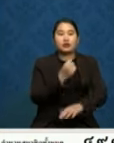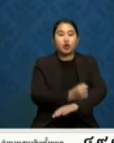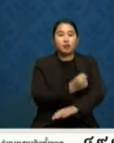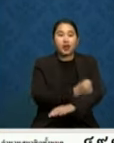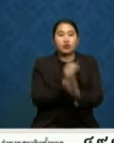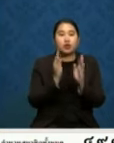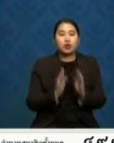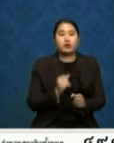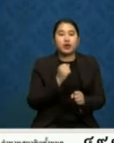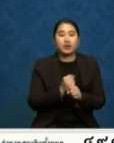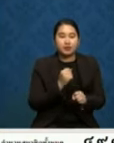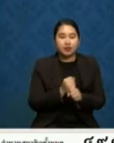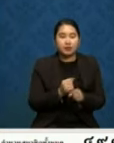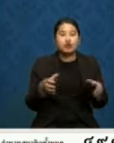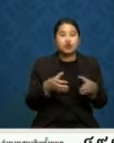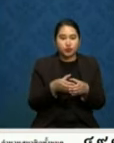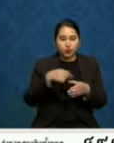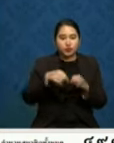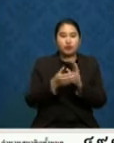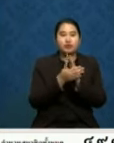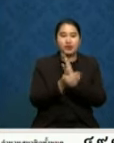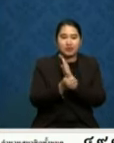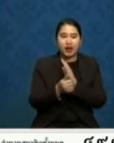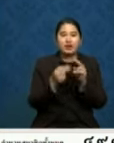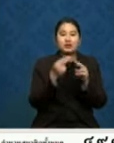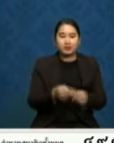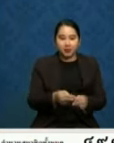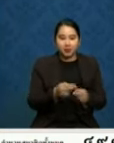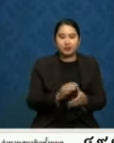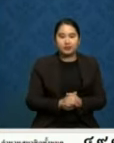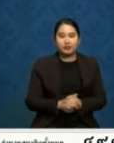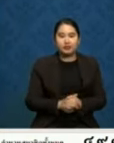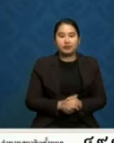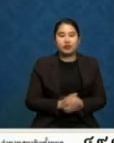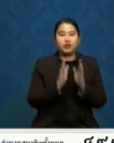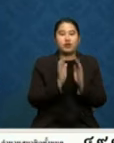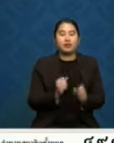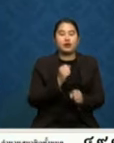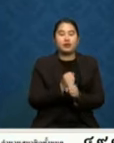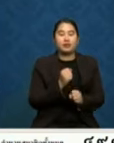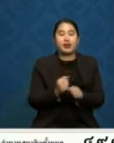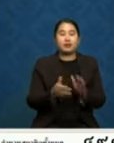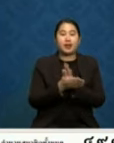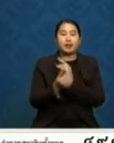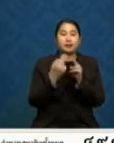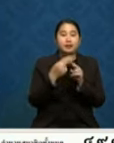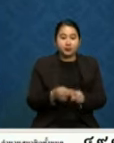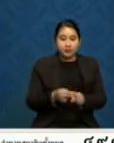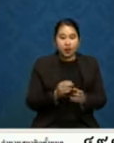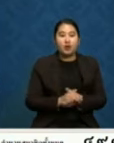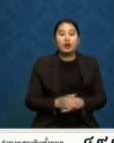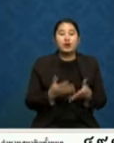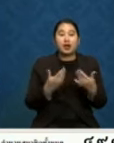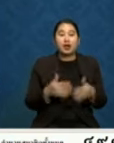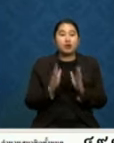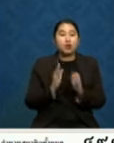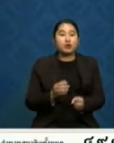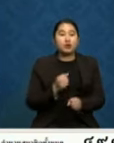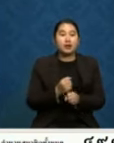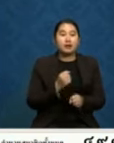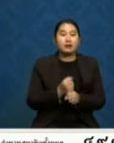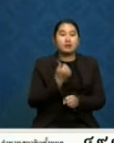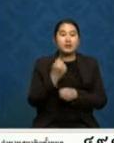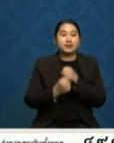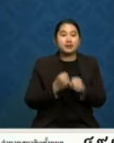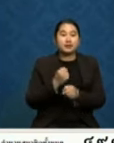พนักงานอันนี้เป็นกลุ่มของผู้เชี่ยวชาญเฉพาะครับบุคลากรเจ้าหน้าที่นะครับแต่ในขณะเดียวกันเนี่ยในส่วนของบุคลากรเจ้าหน้าที่ใน